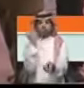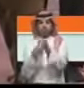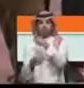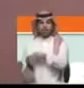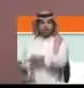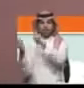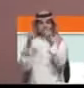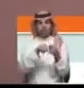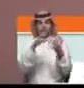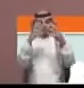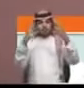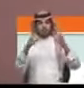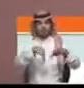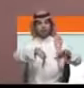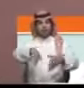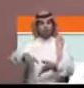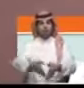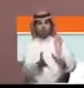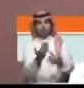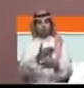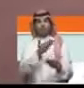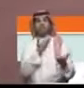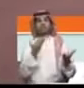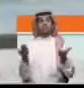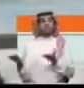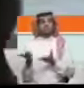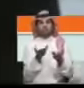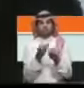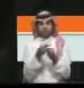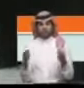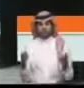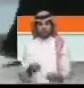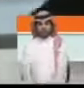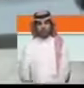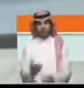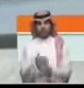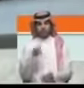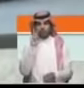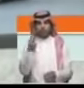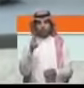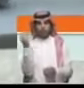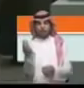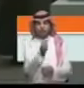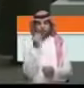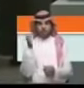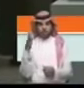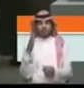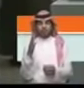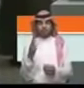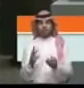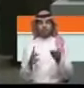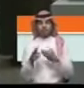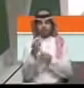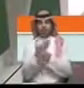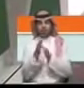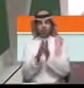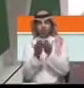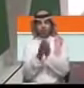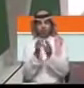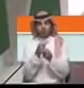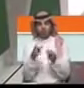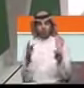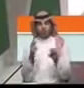وادي الرمى بالإضافة إلى الأمسيات الشعرية في الشعر النبطي والفصيح. يشار إلى أن المعرض في نسخته الثانية يحوي دور